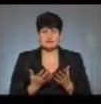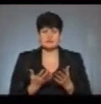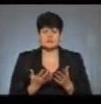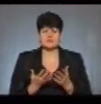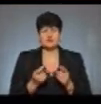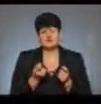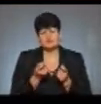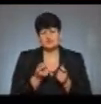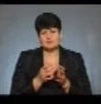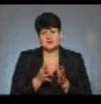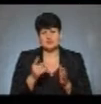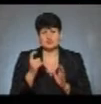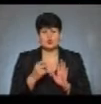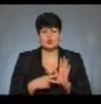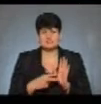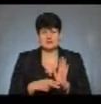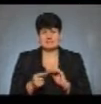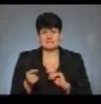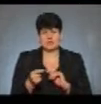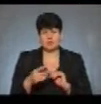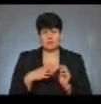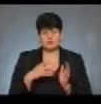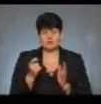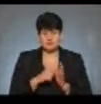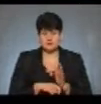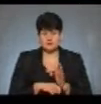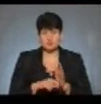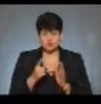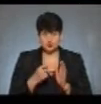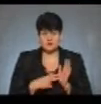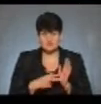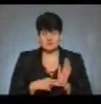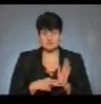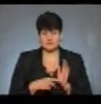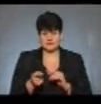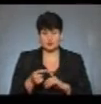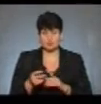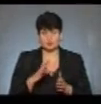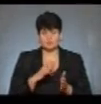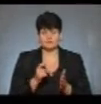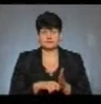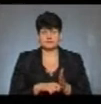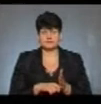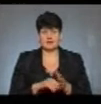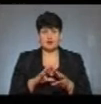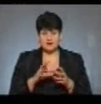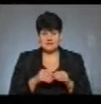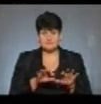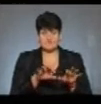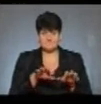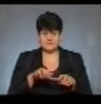мова йде? Чуть більше 170 в Тернополі було. Таких виявляється, да, в Тернополі. В принципі,